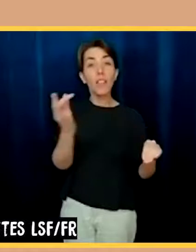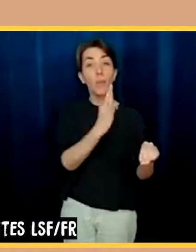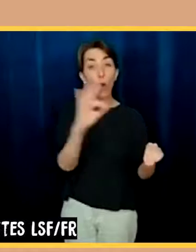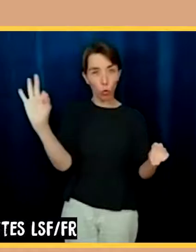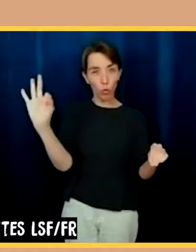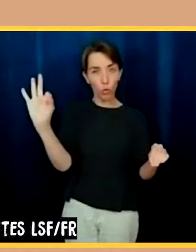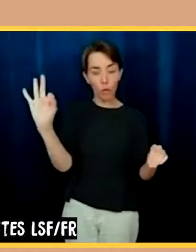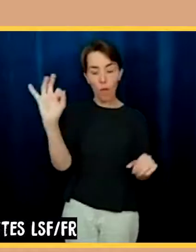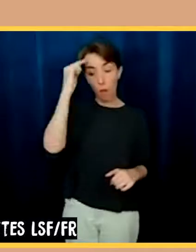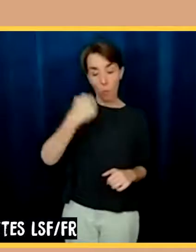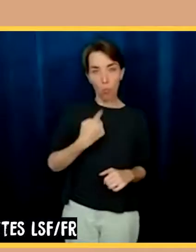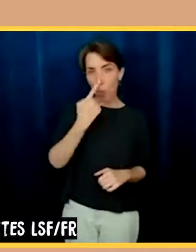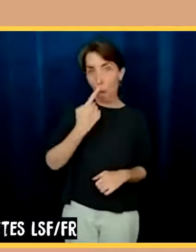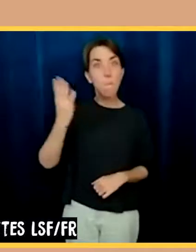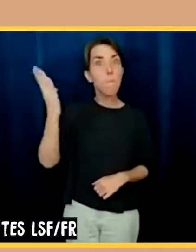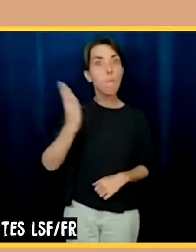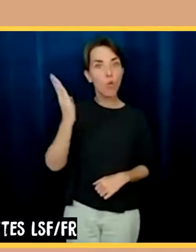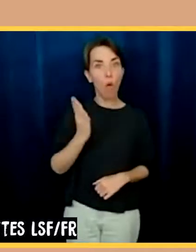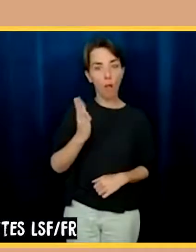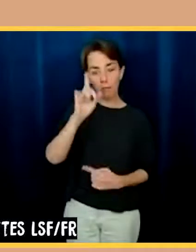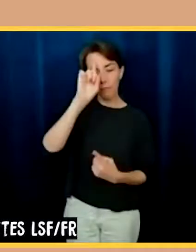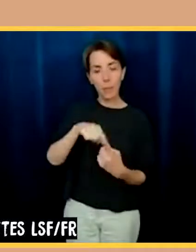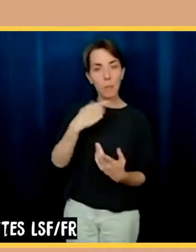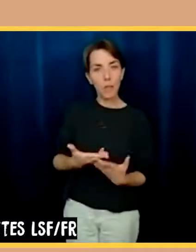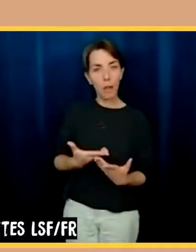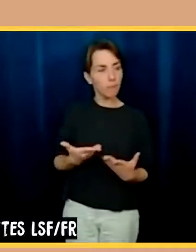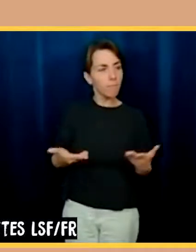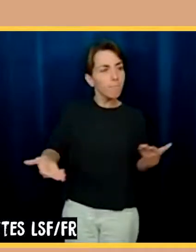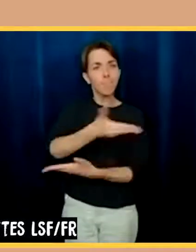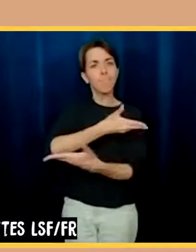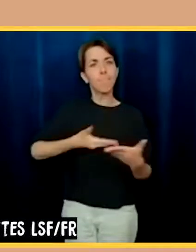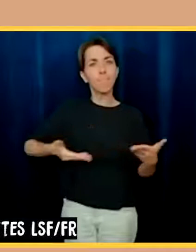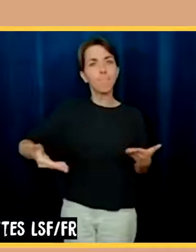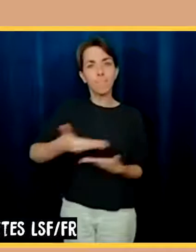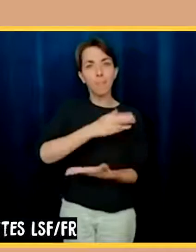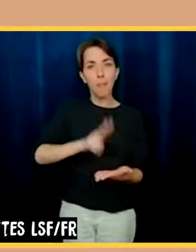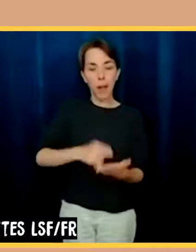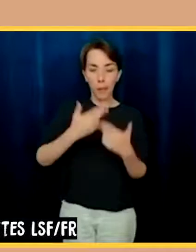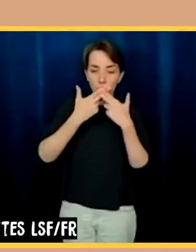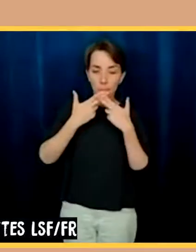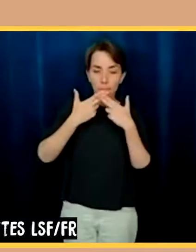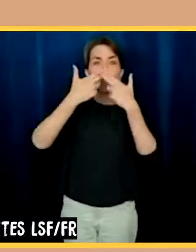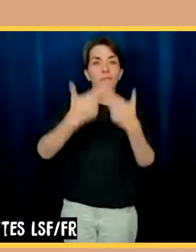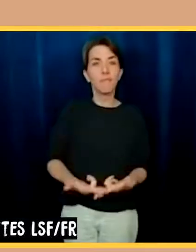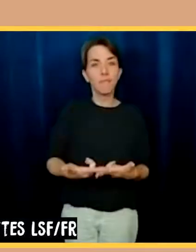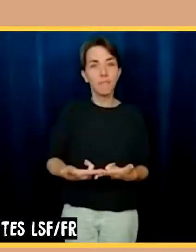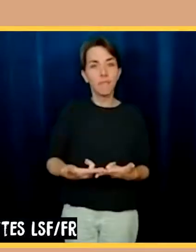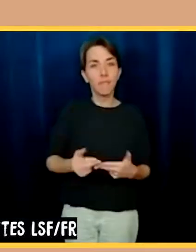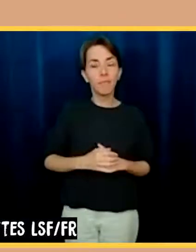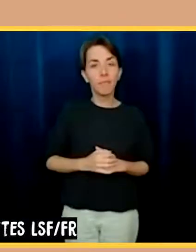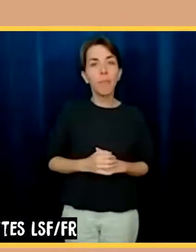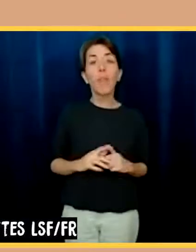nous emparer, en tout cas de cette question, et de pouvoir enfin lever ce tabou. Au sein de nos